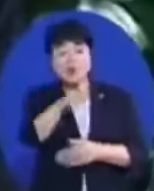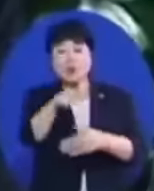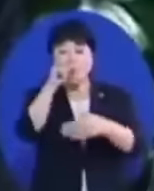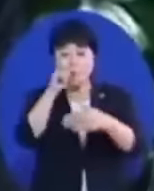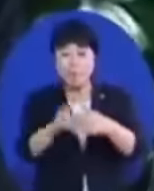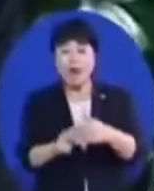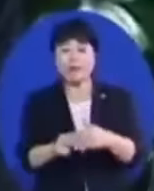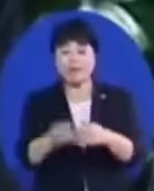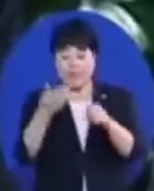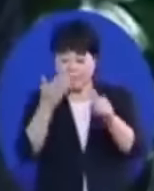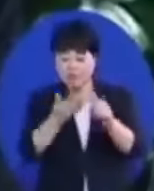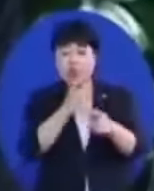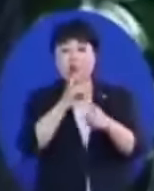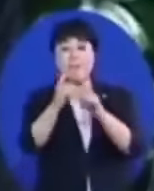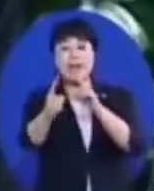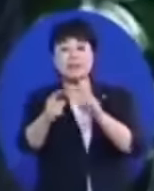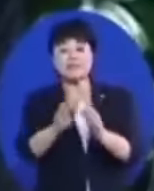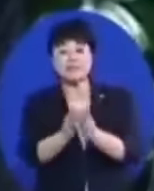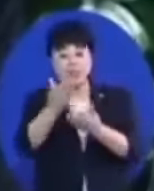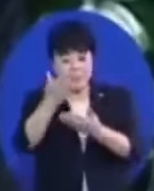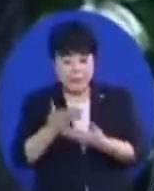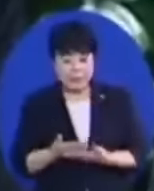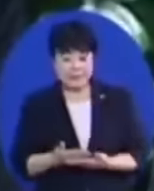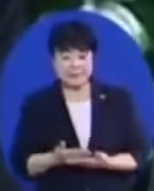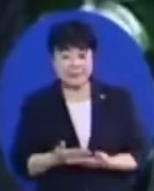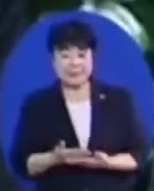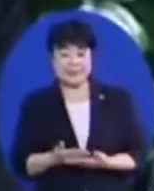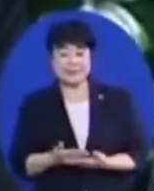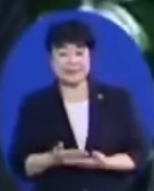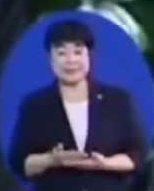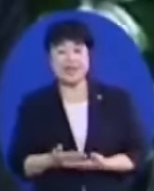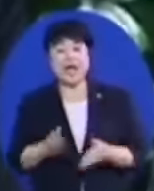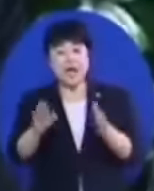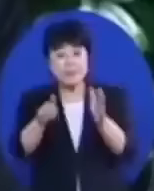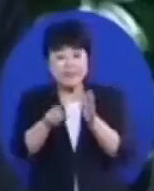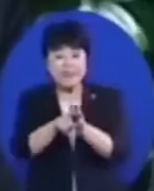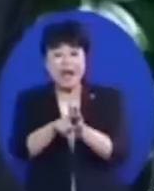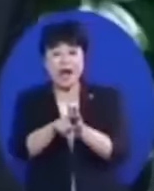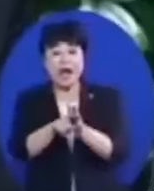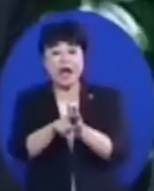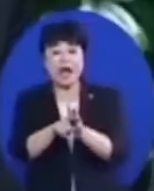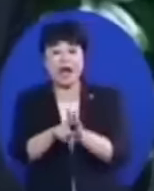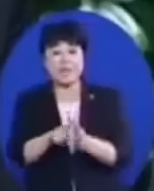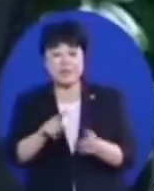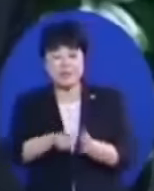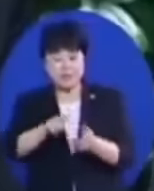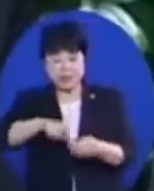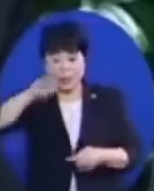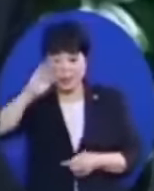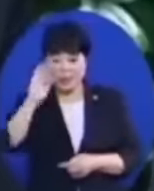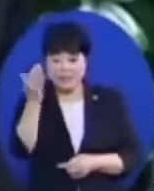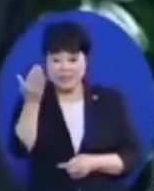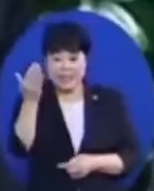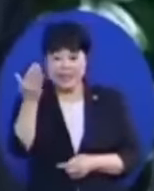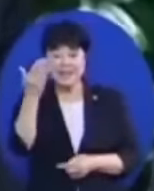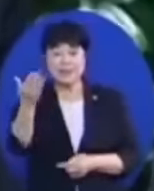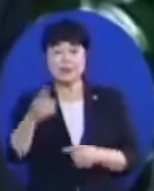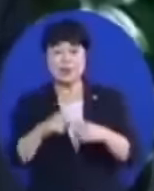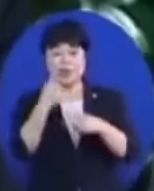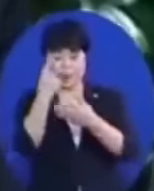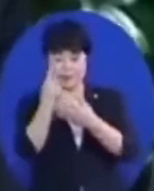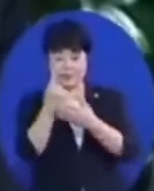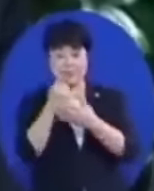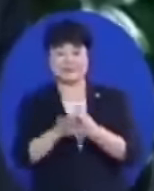마음속에 내게 주시는 말씀으로 직접 받아들였다. 나는 믿는다. 내 믿은 대로 될지어다. 네. 여러분이 교회